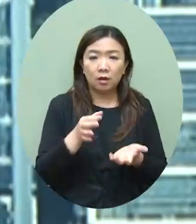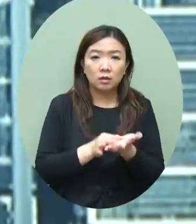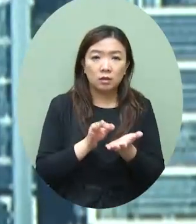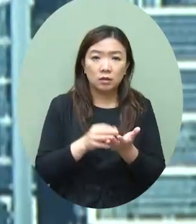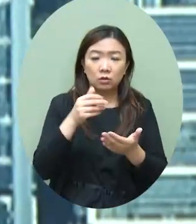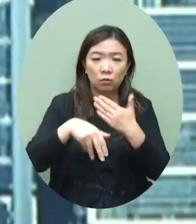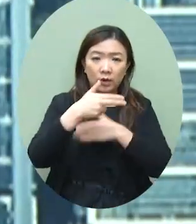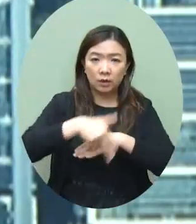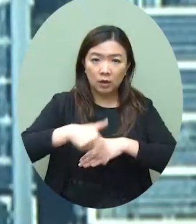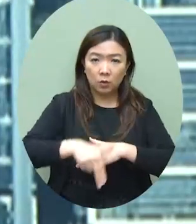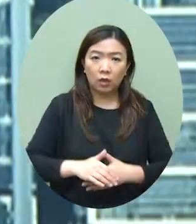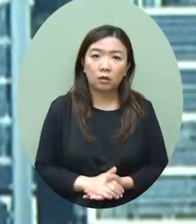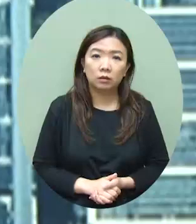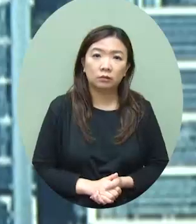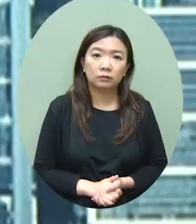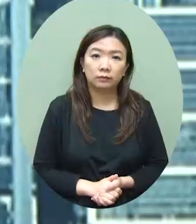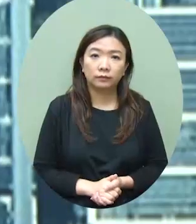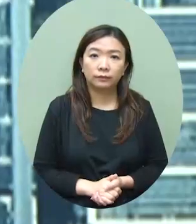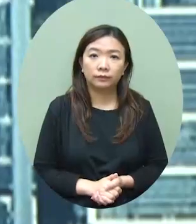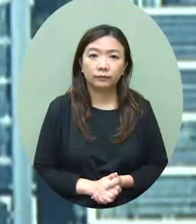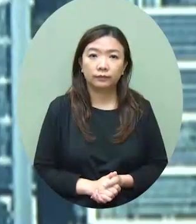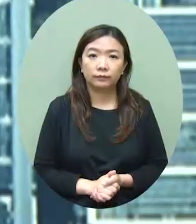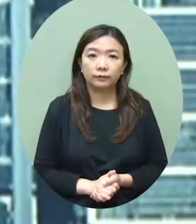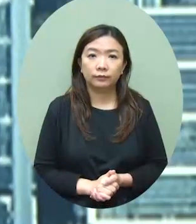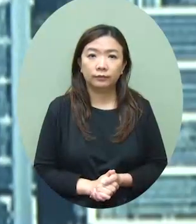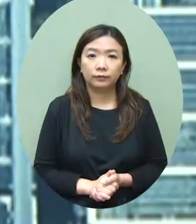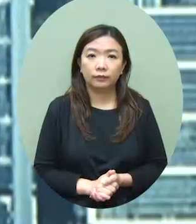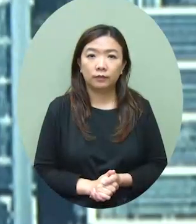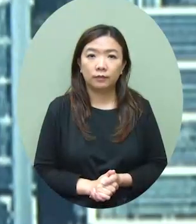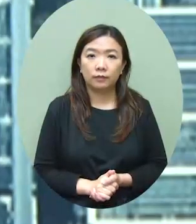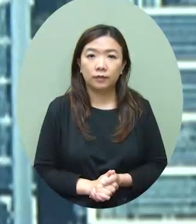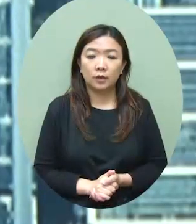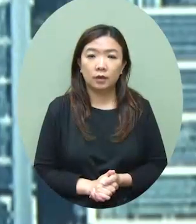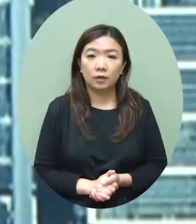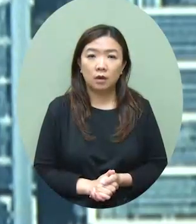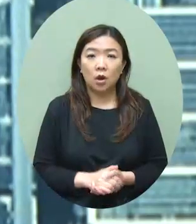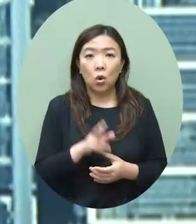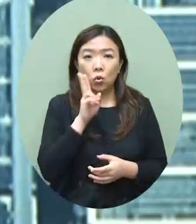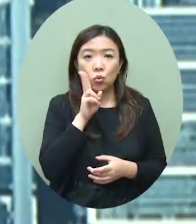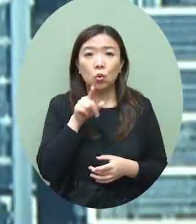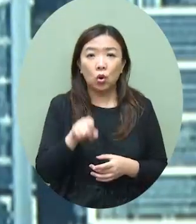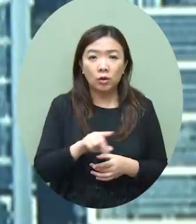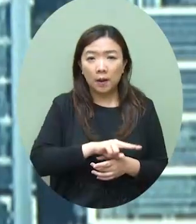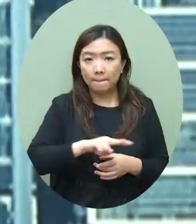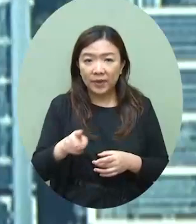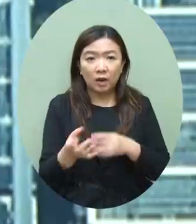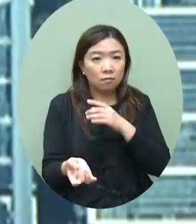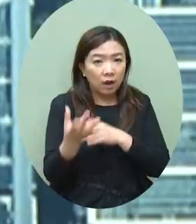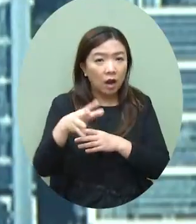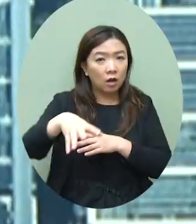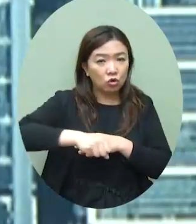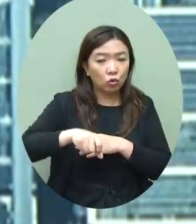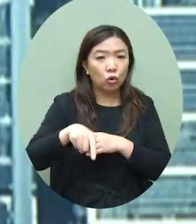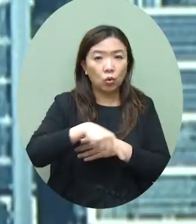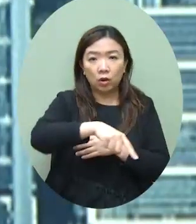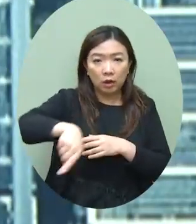咧，就係將一啲可以做返原本嘅用途嘅設施咧，率先